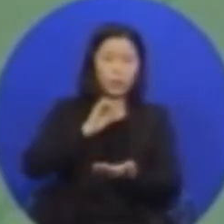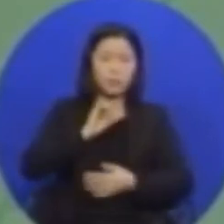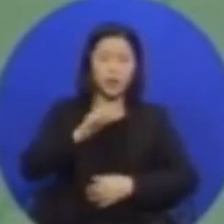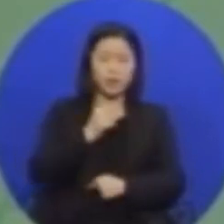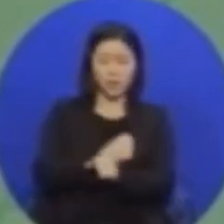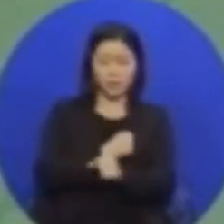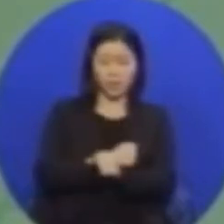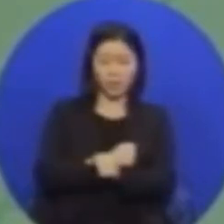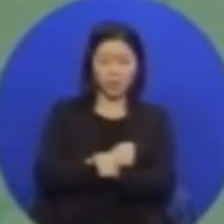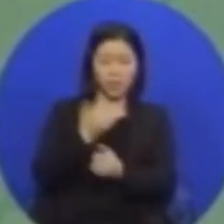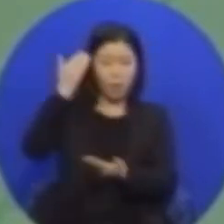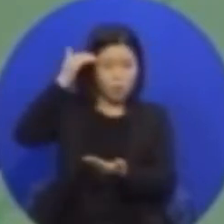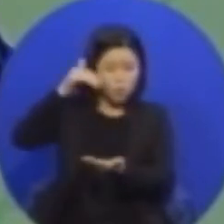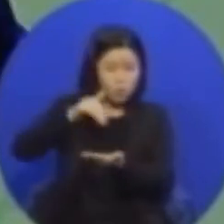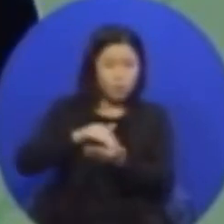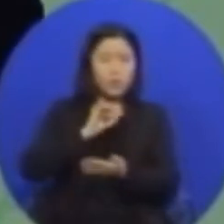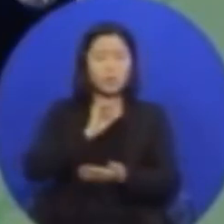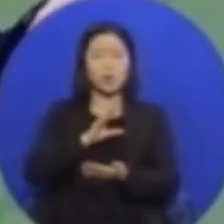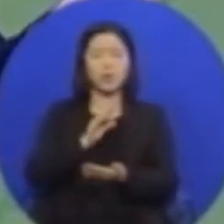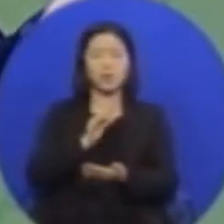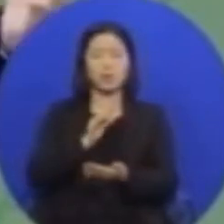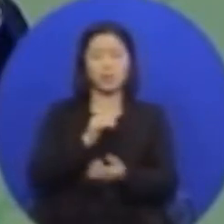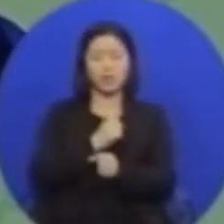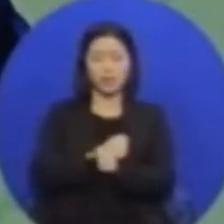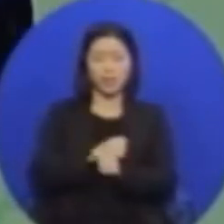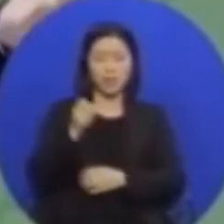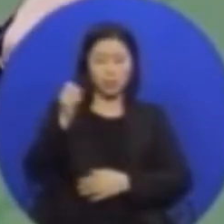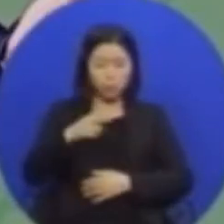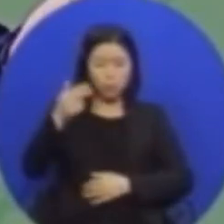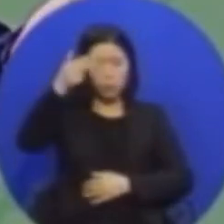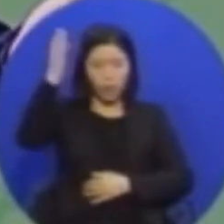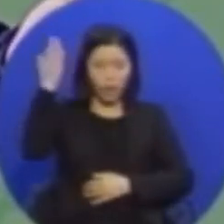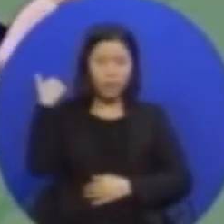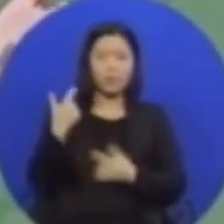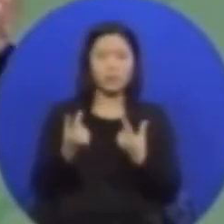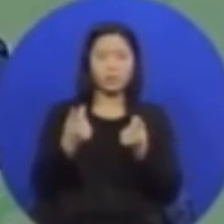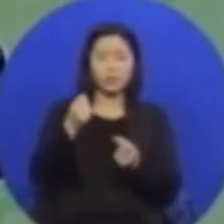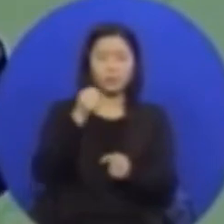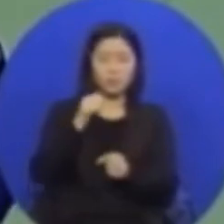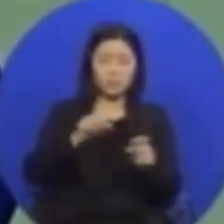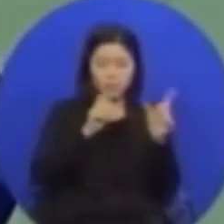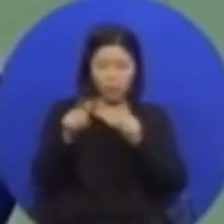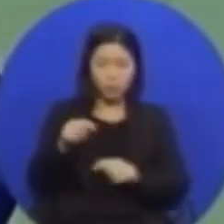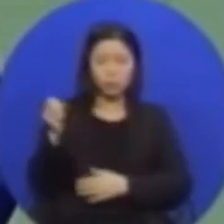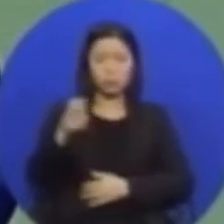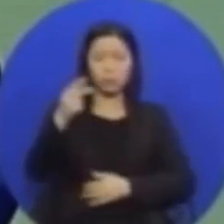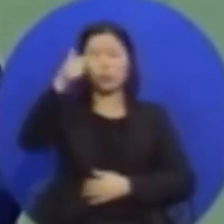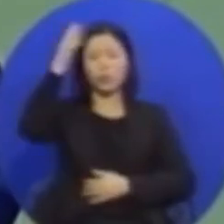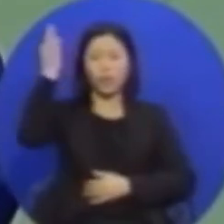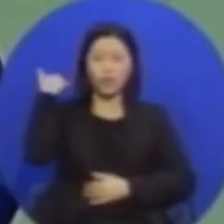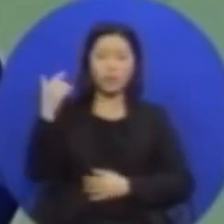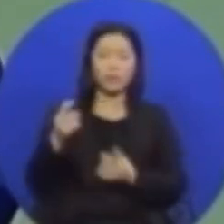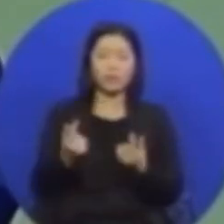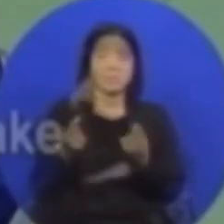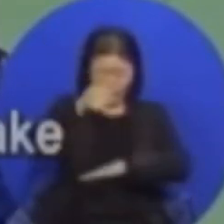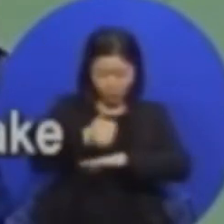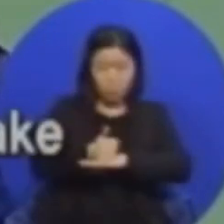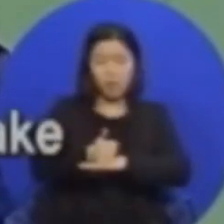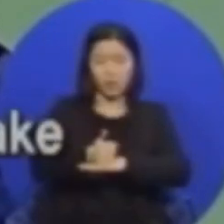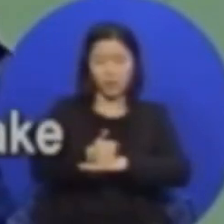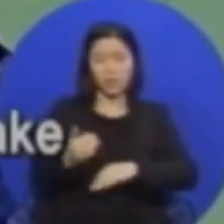언제까지 후에만 하다가 또 옛날 처럼 살고 또 옛날처럼 살면서 그렇게 가겠느냐